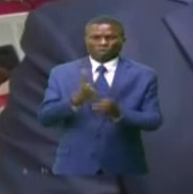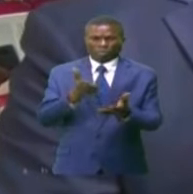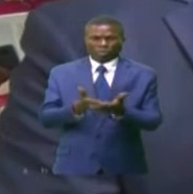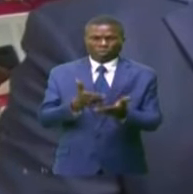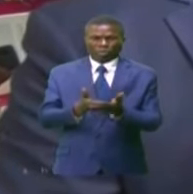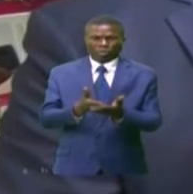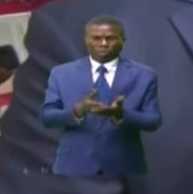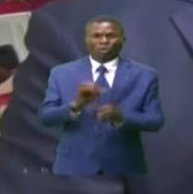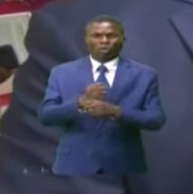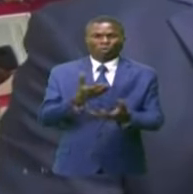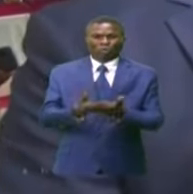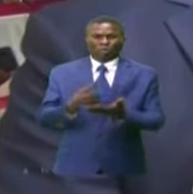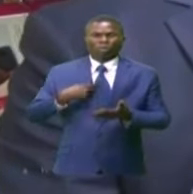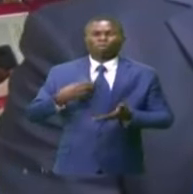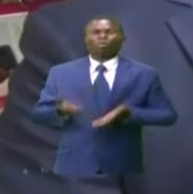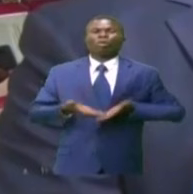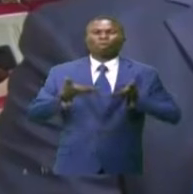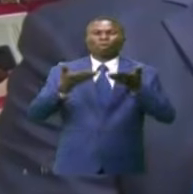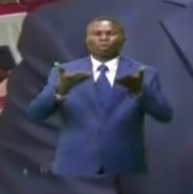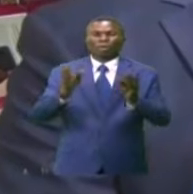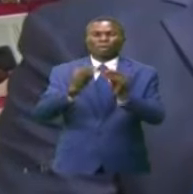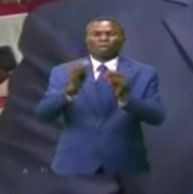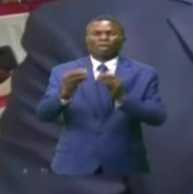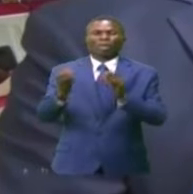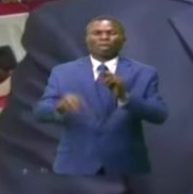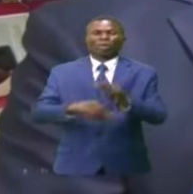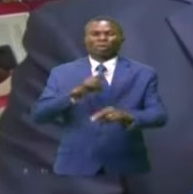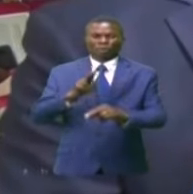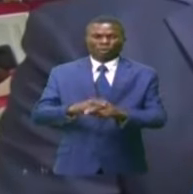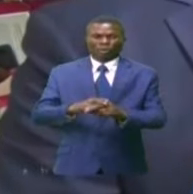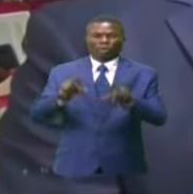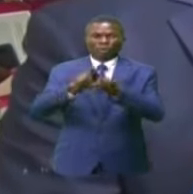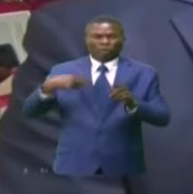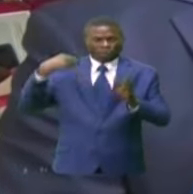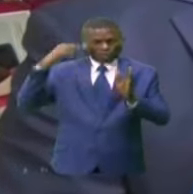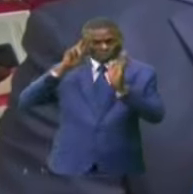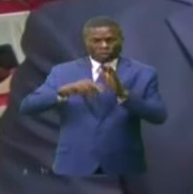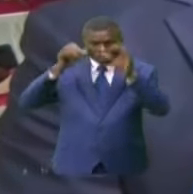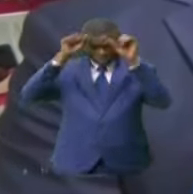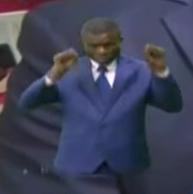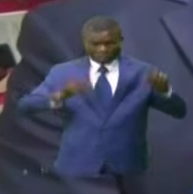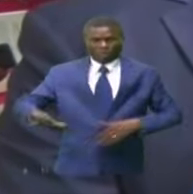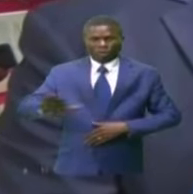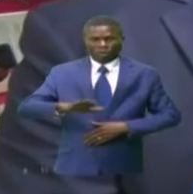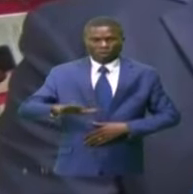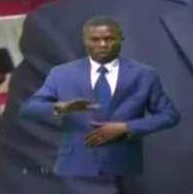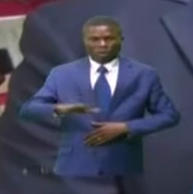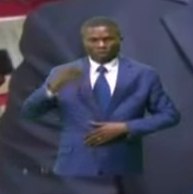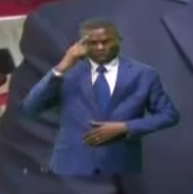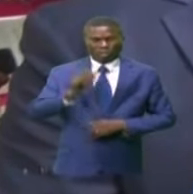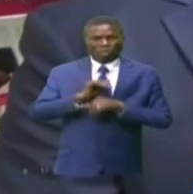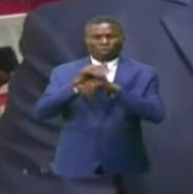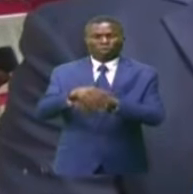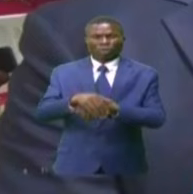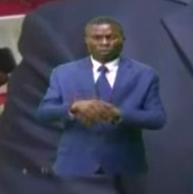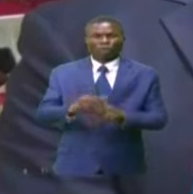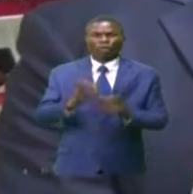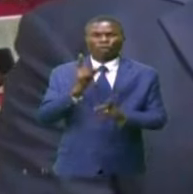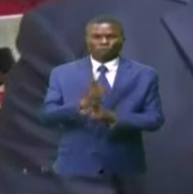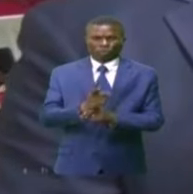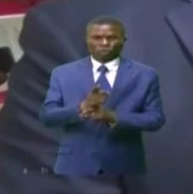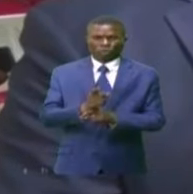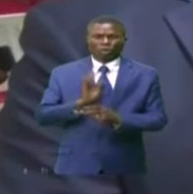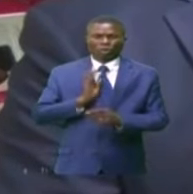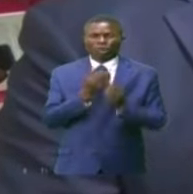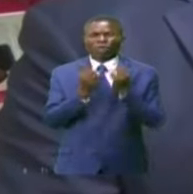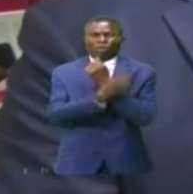pied et que je propose à l'Assemblée nationale, au gouvernement, au président de la République pour une participation efficiente de